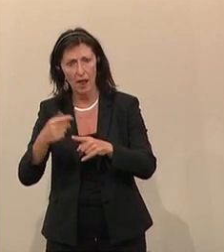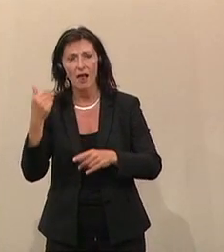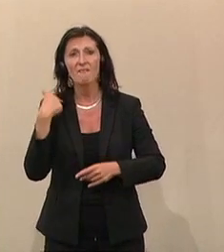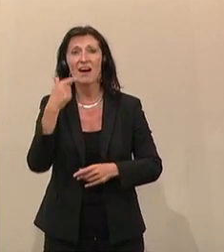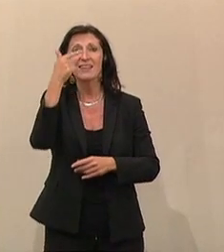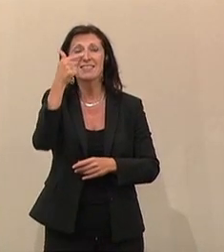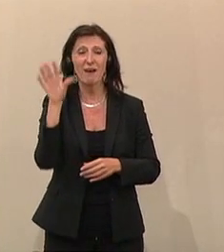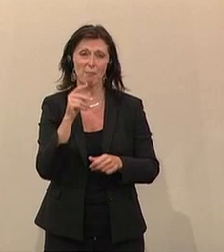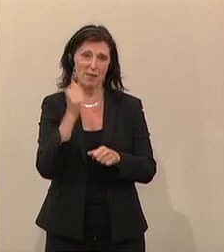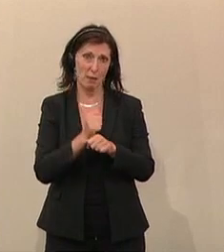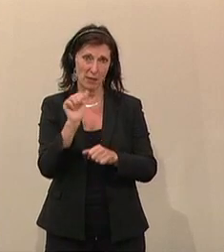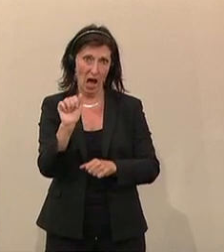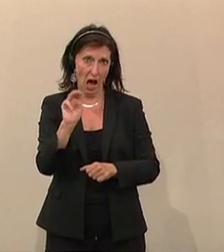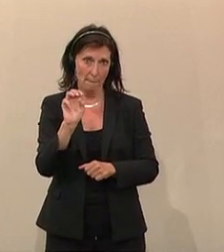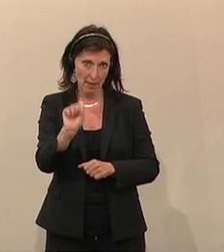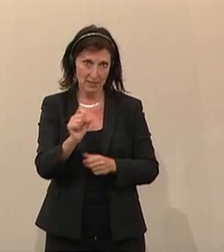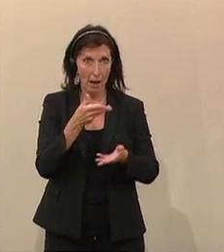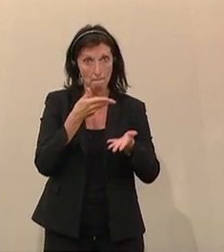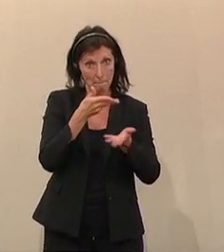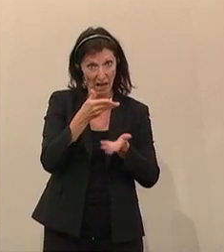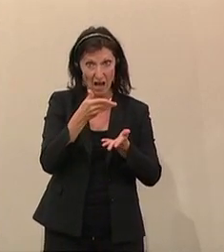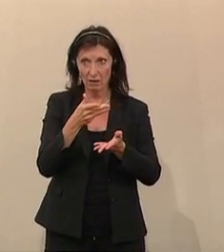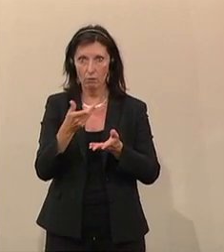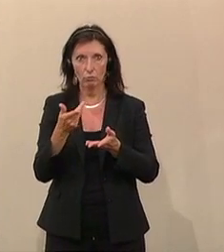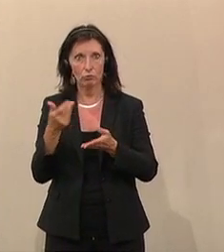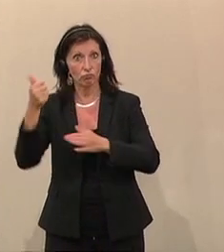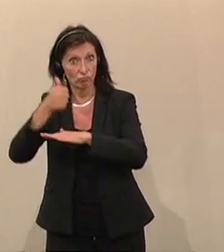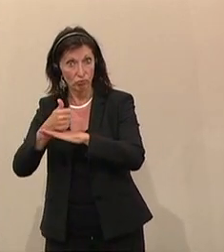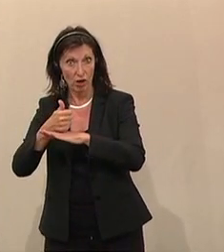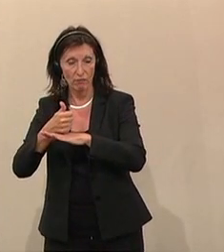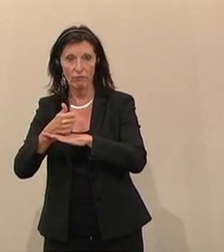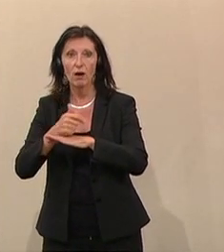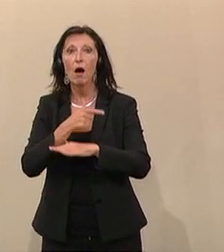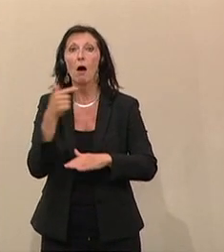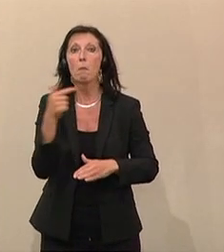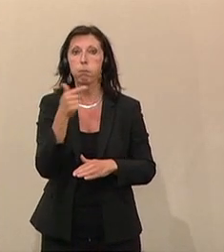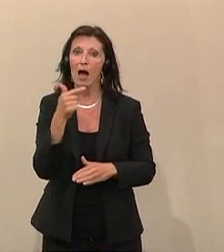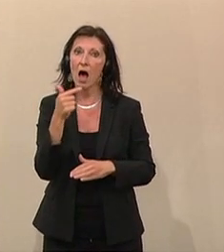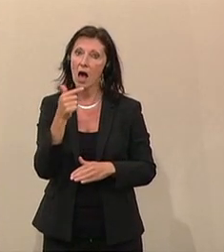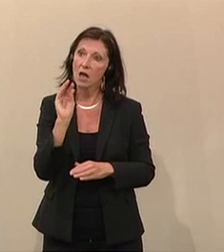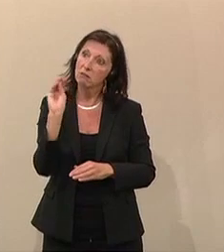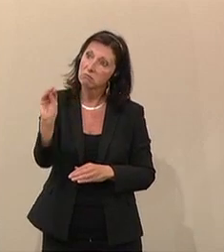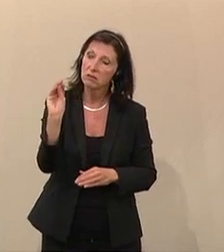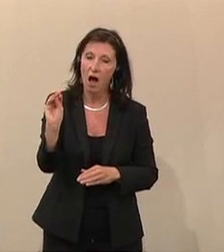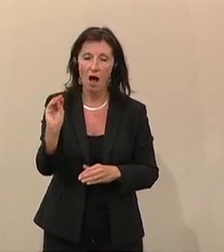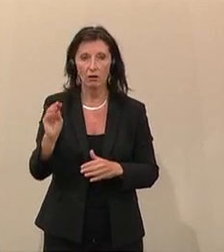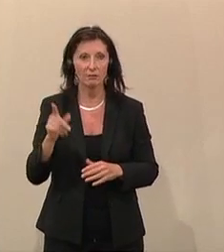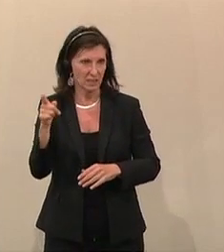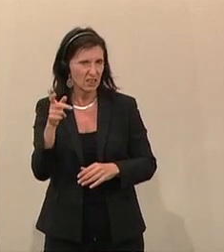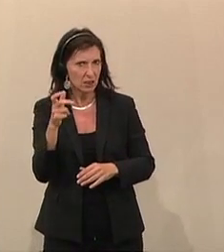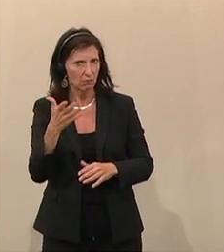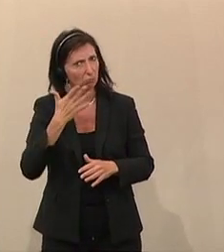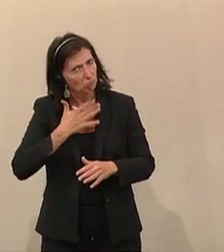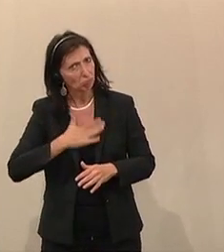ams mitarbeiter wovon berater und vom vorgesetzten folgende aussagen bekommen hat was sie wollte eine